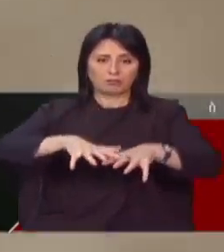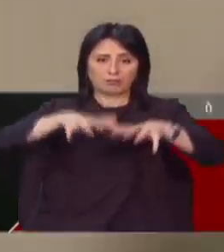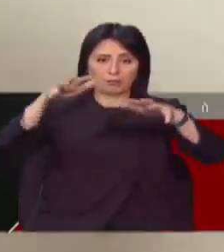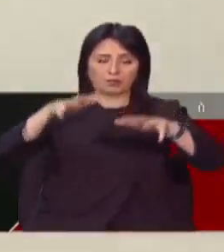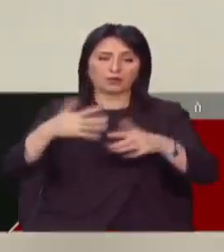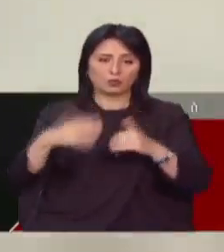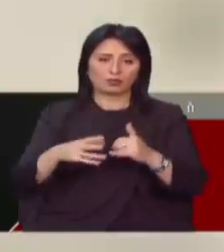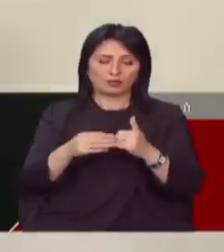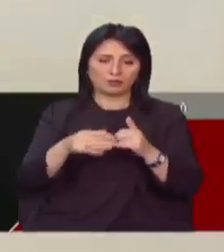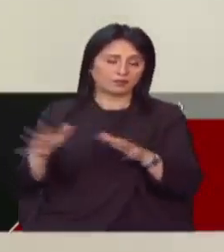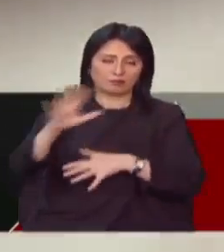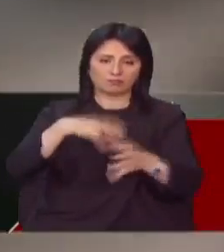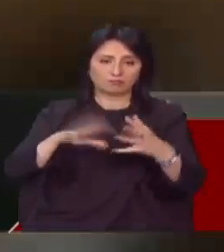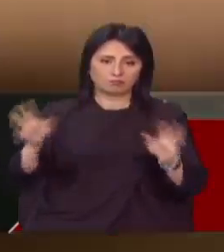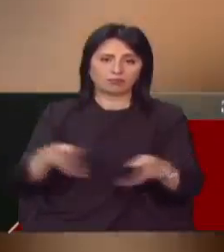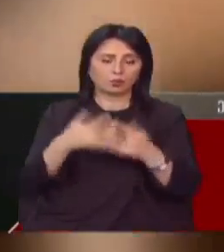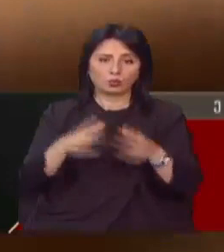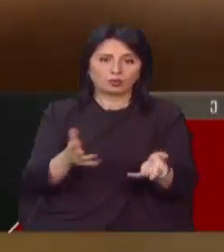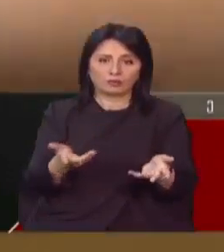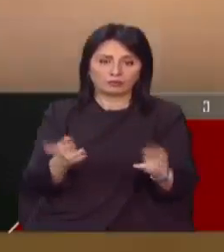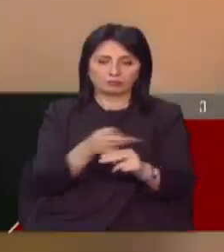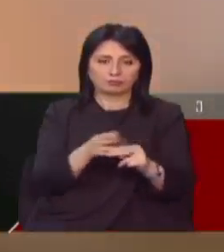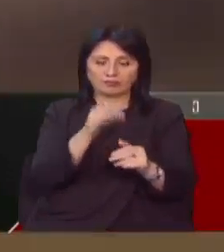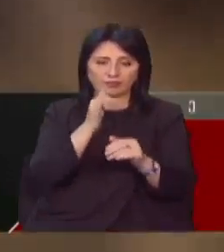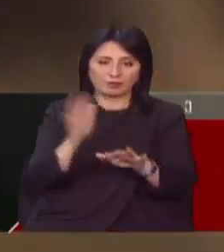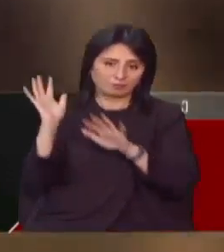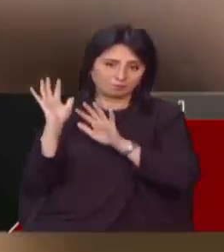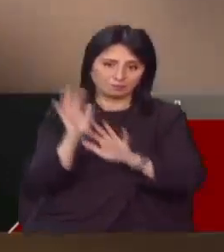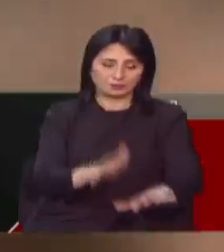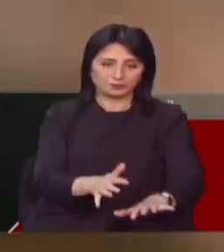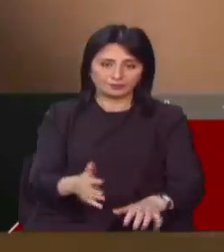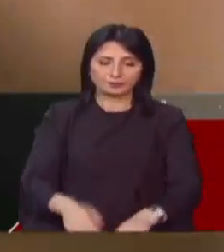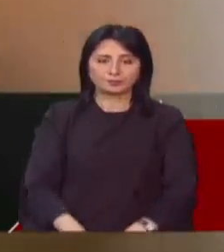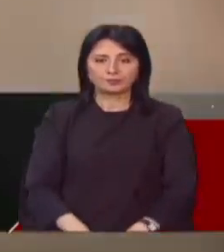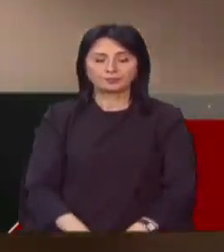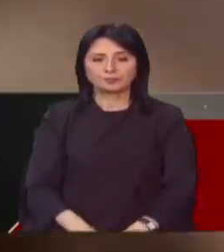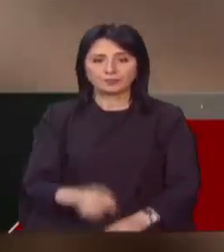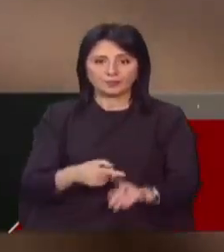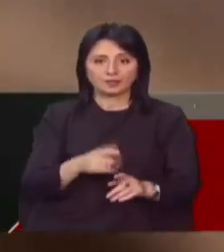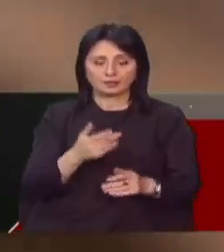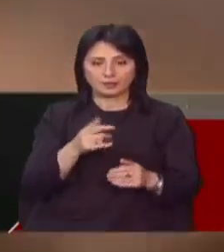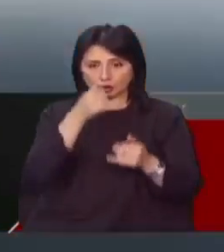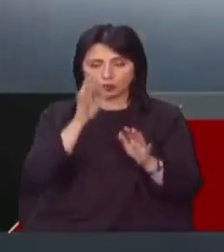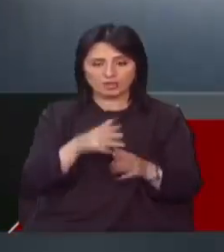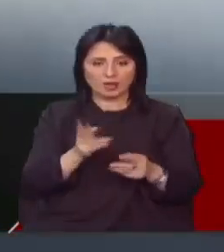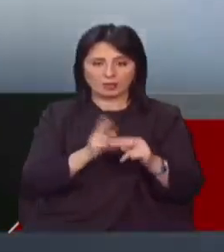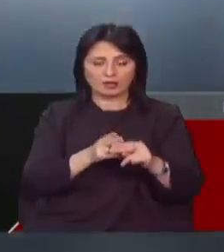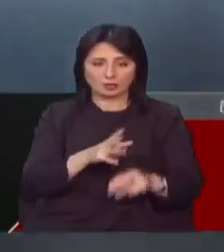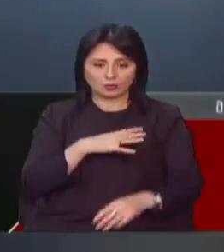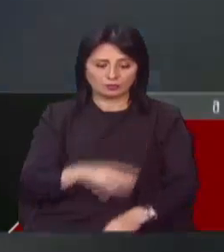ახლა სტიქიის ესე იგი ესე ვქვა პრევენცია ამ შემთხვევაში შეუძლებელი იყო და